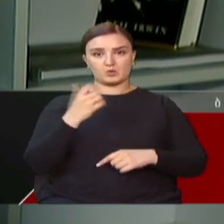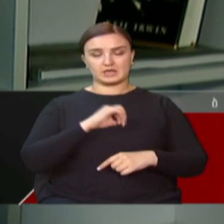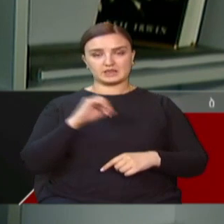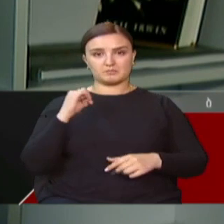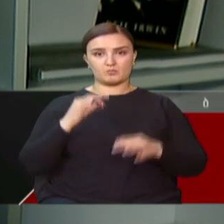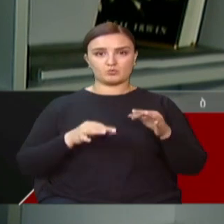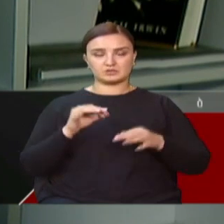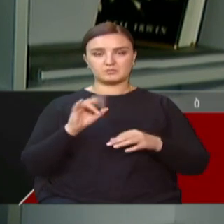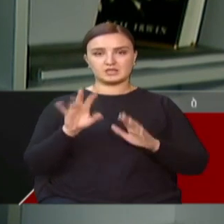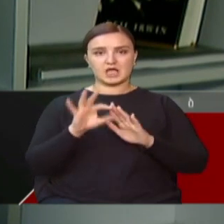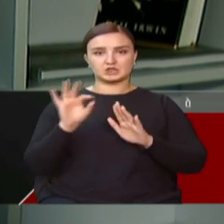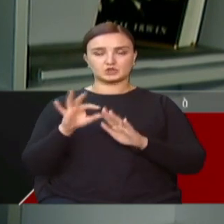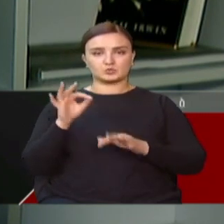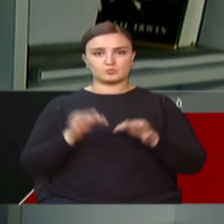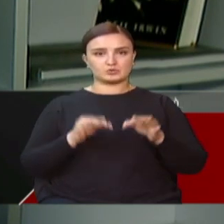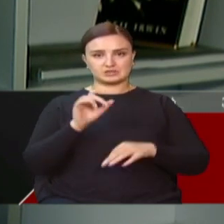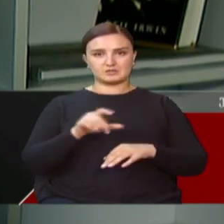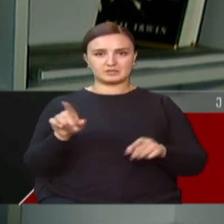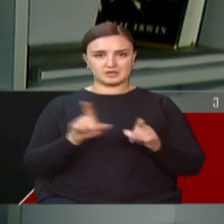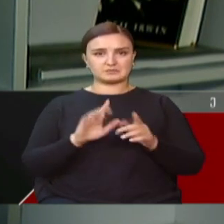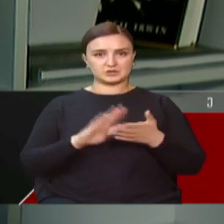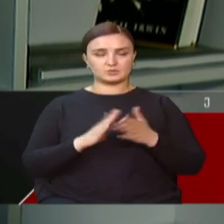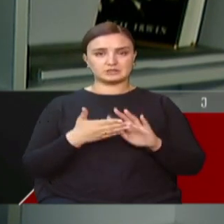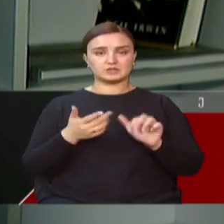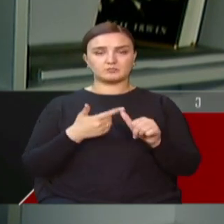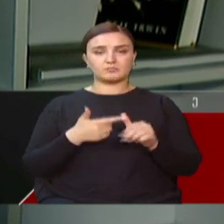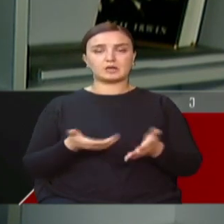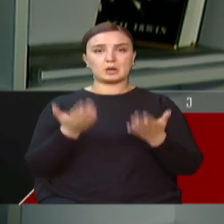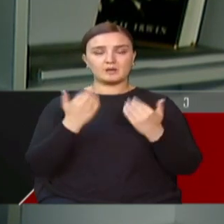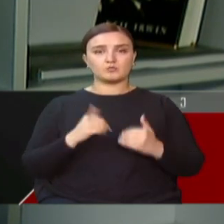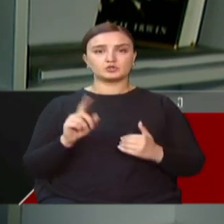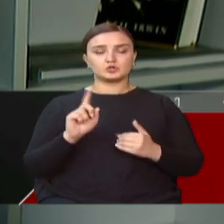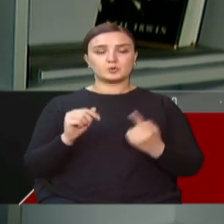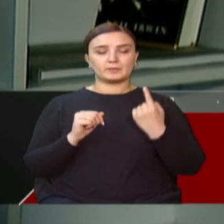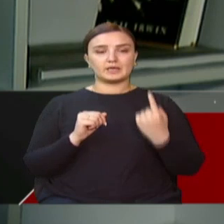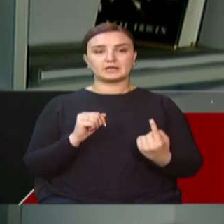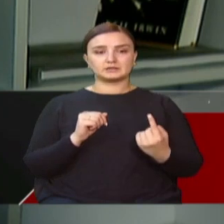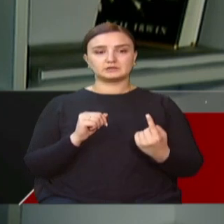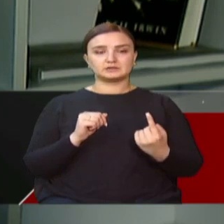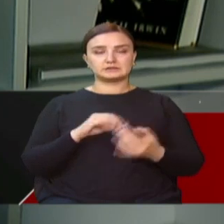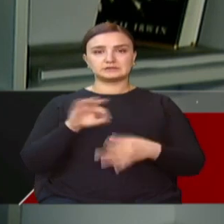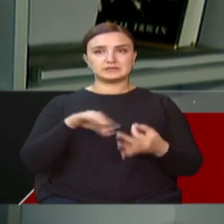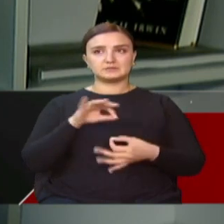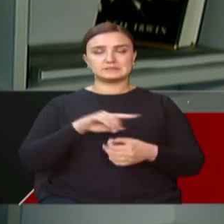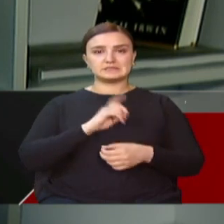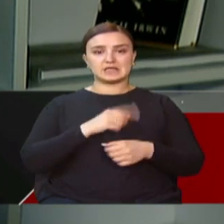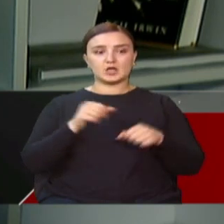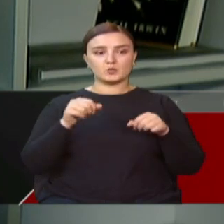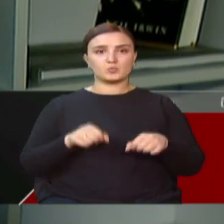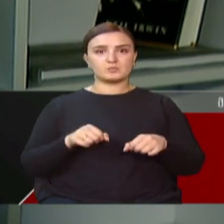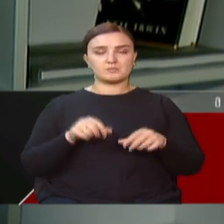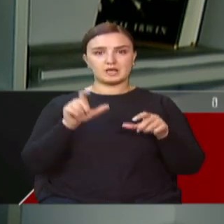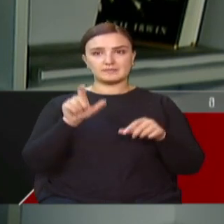sa giulebi an, arceoli mo samartle an, ați masat situația. Cam o disrom, am erti zedmetit zalopleps coni